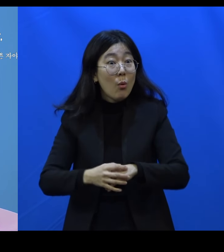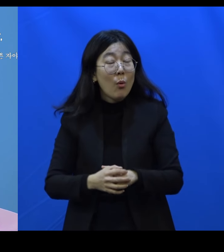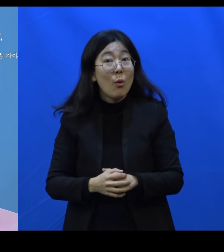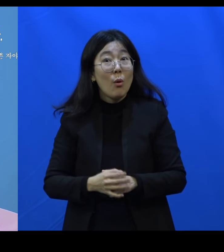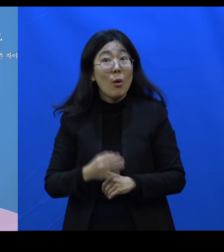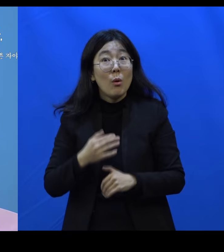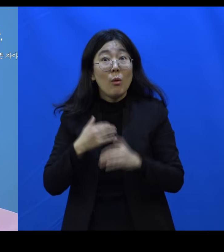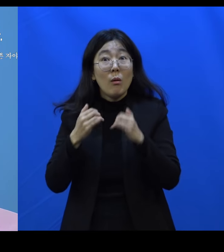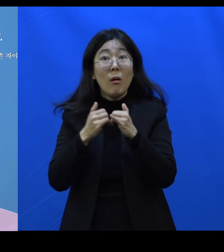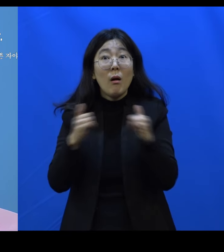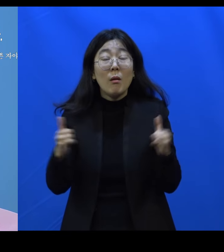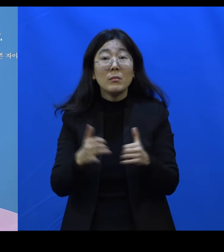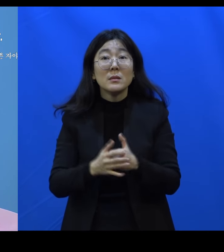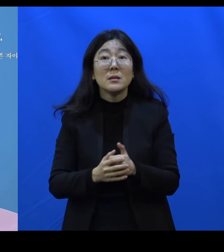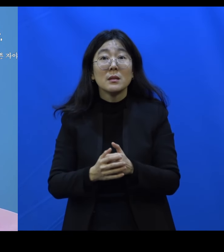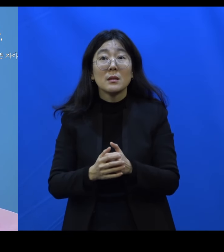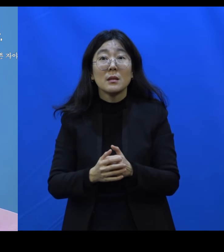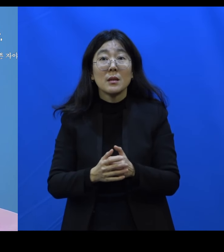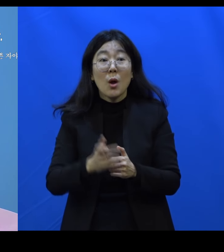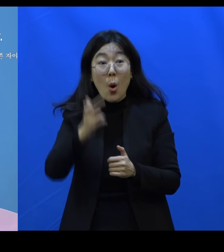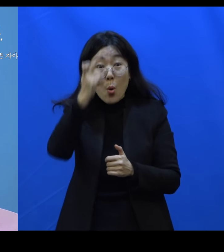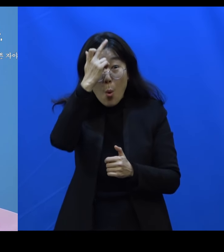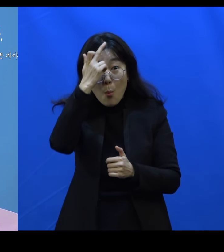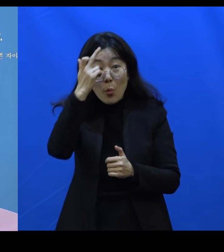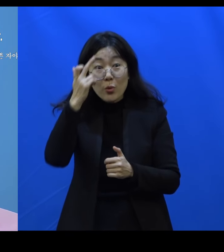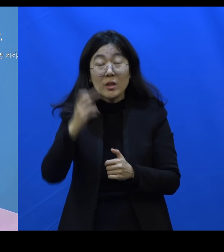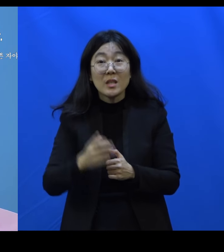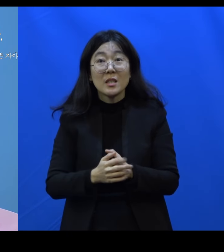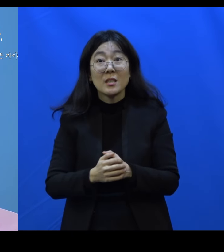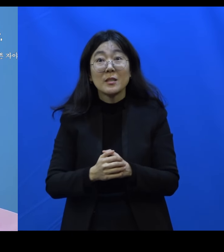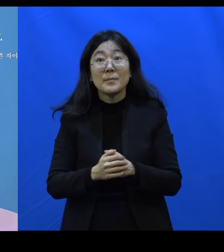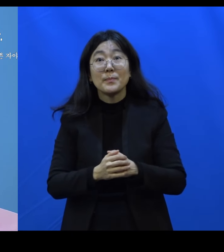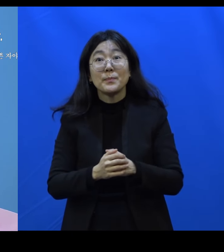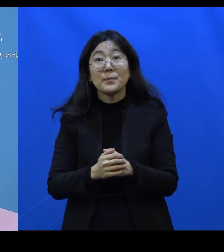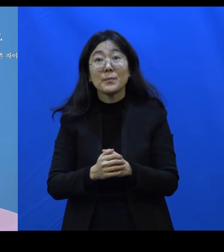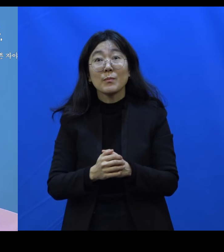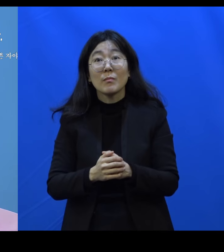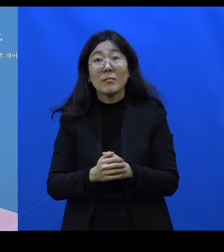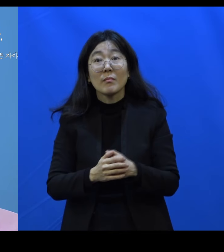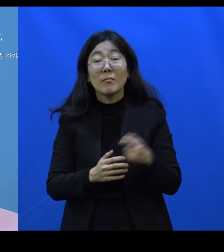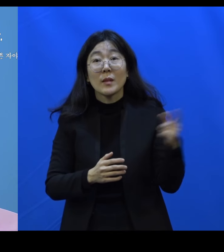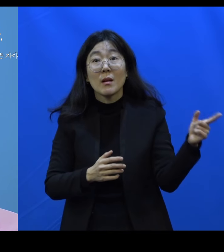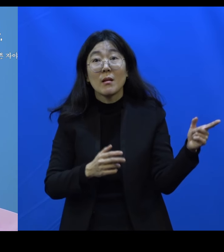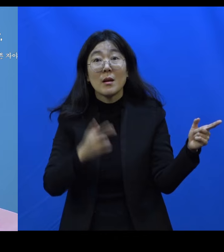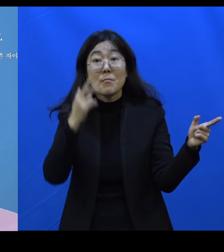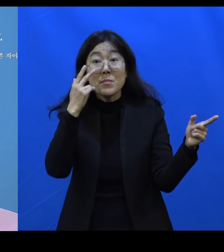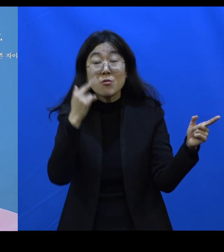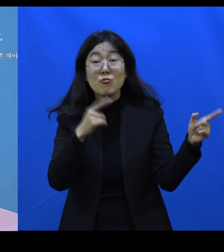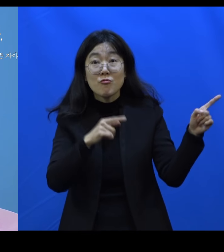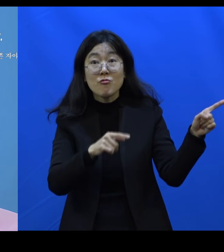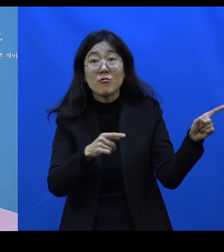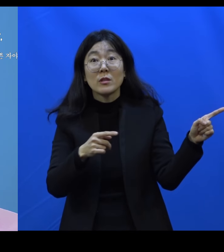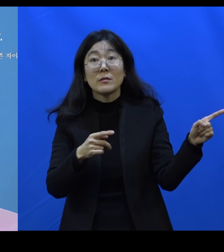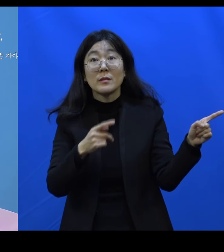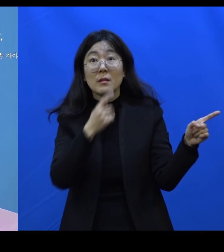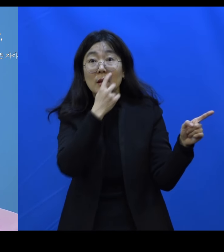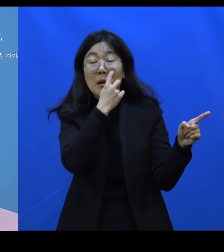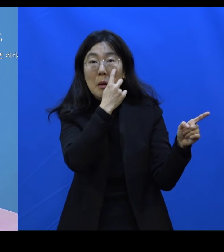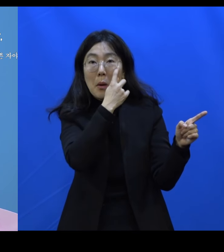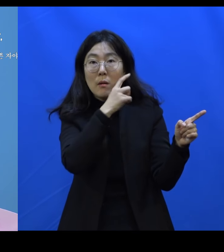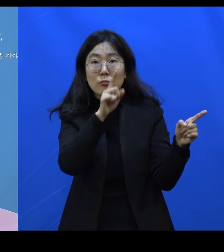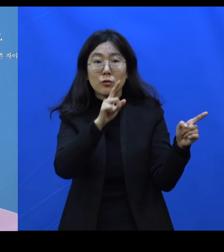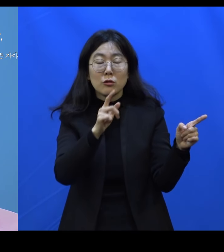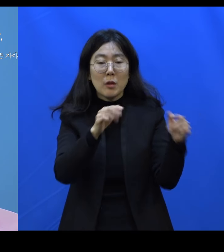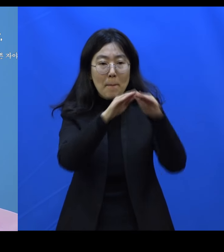그러니까 사람들이 요즘 이제 로봇가 막 이제 등장할 거예요. 이번 라스베가스에서도 뭐 이번 그 무슨